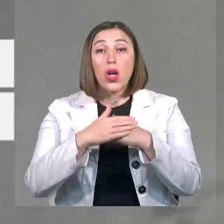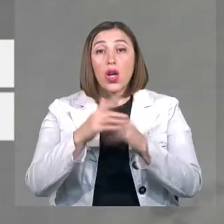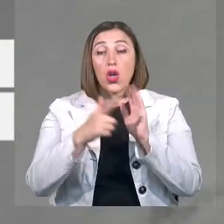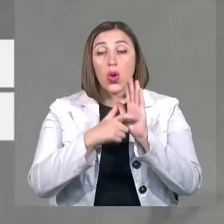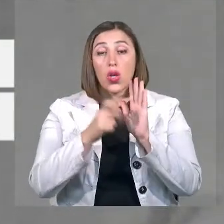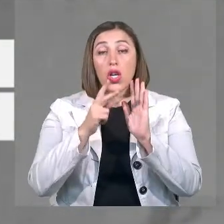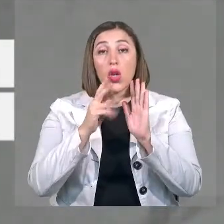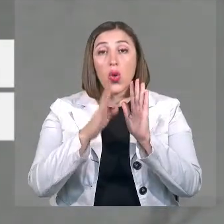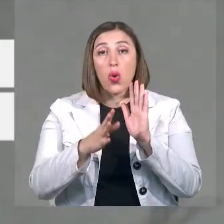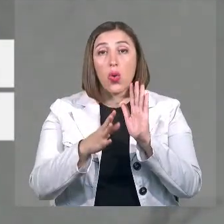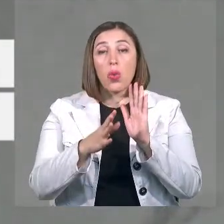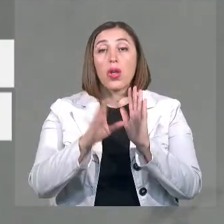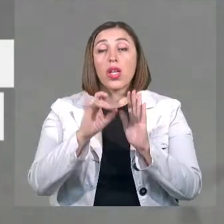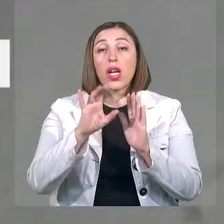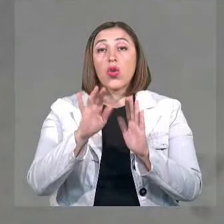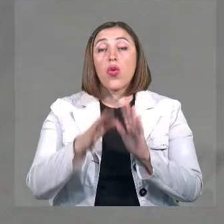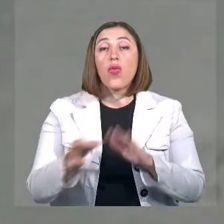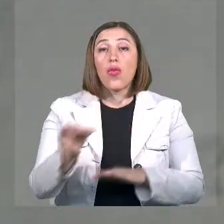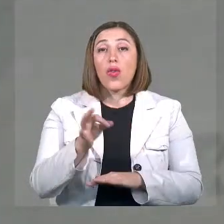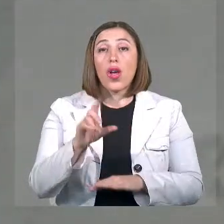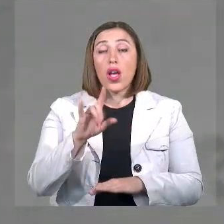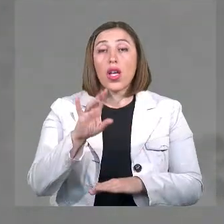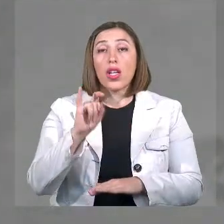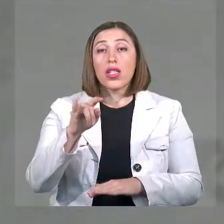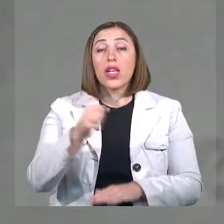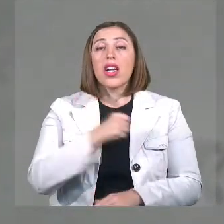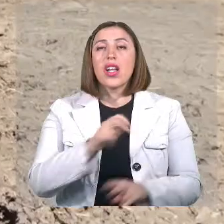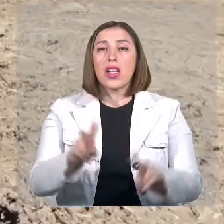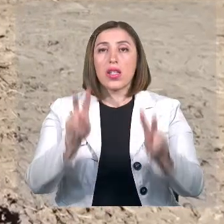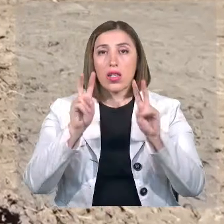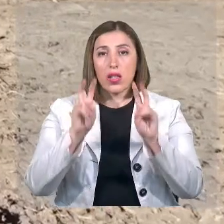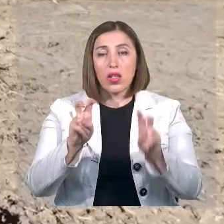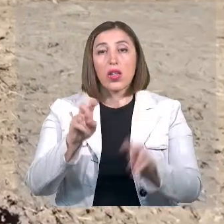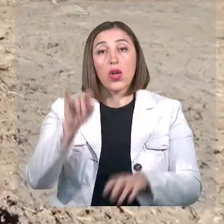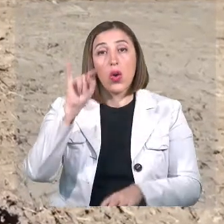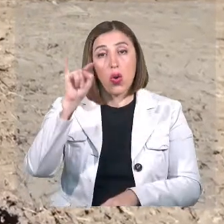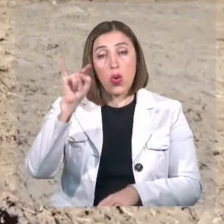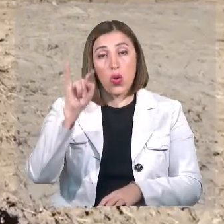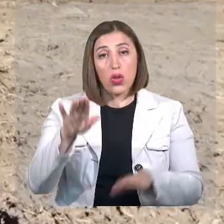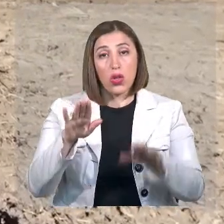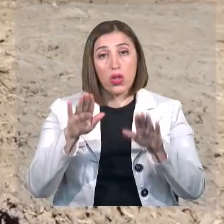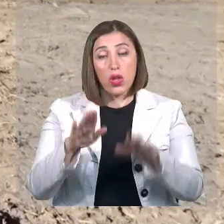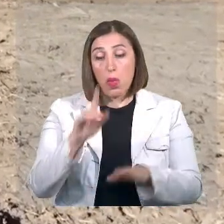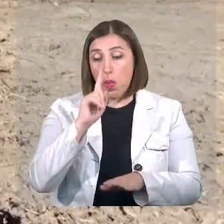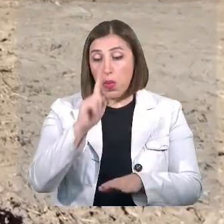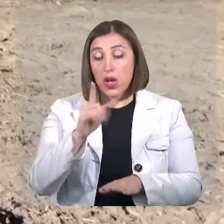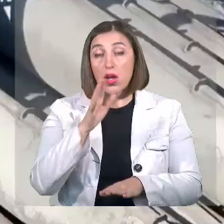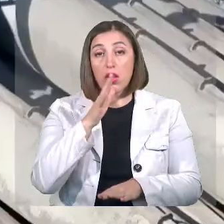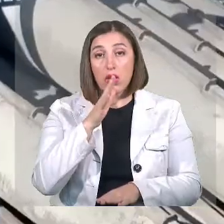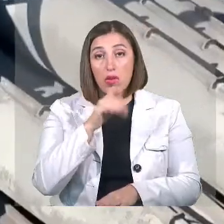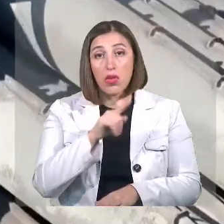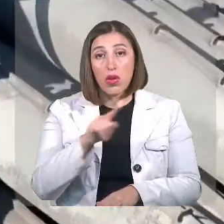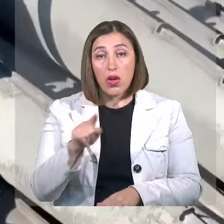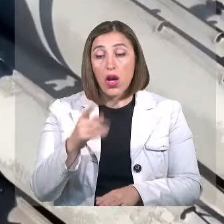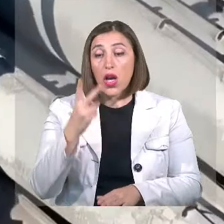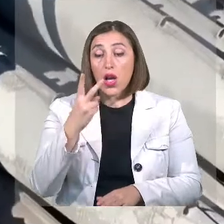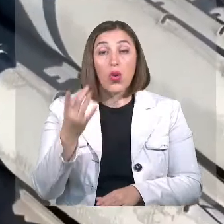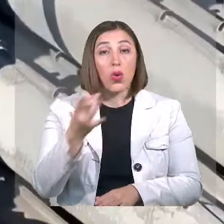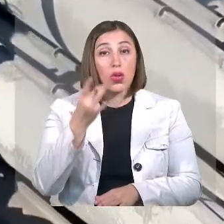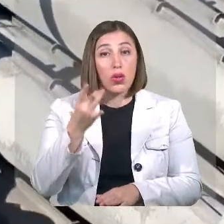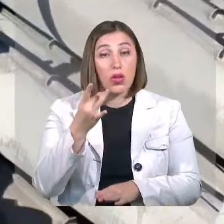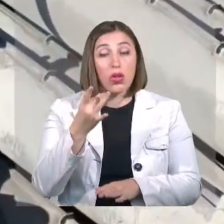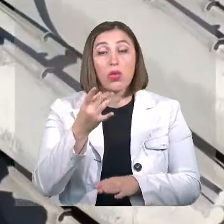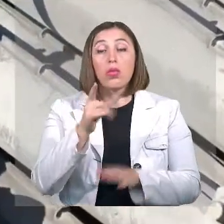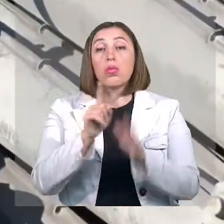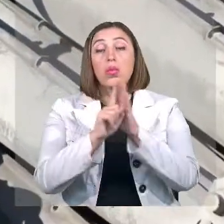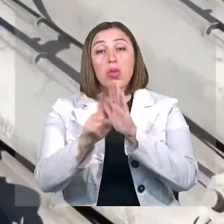700 կիլոմետր հեռու Սարատովի մարզի Էնգելսի ռազմավարական նշանակության օդանավակայանը մեկ ամսվա ընթացքում երկրորդ անգամ